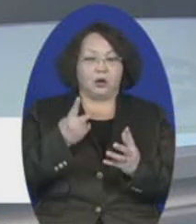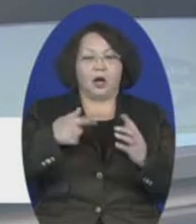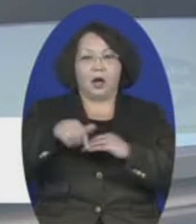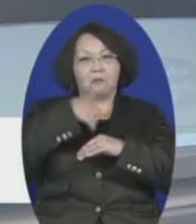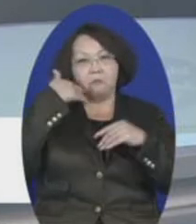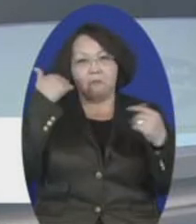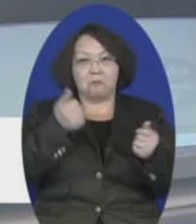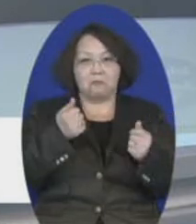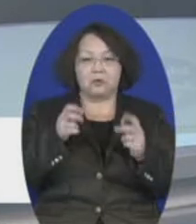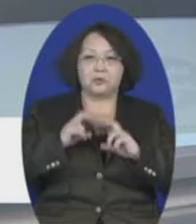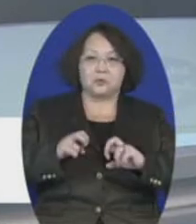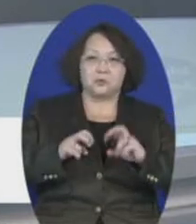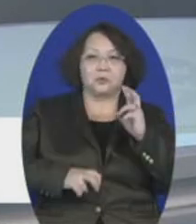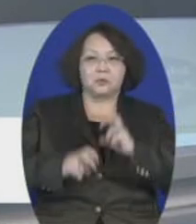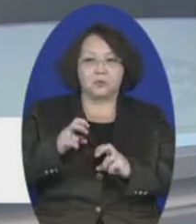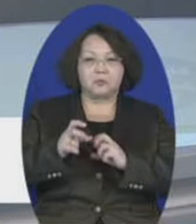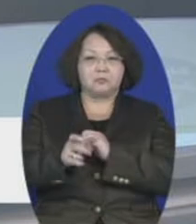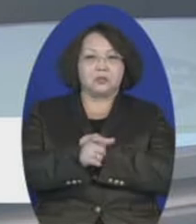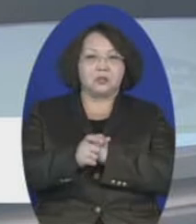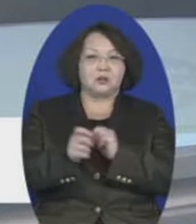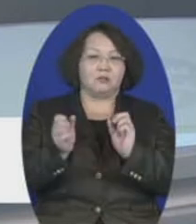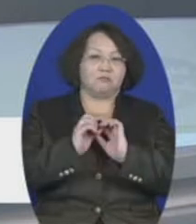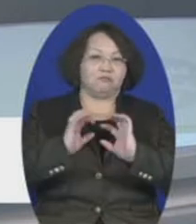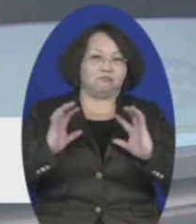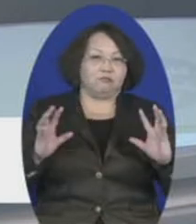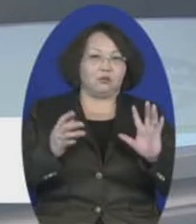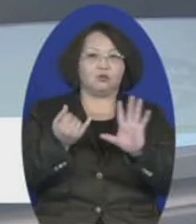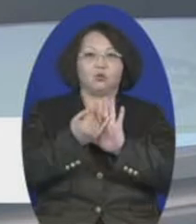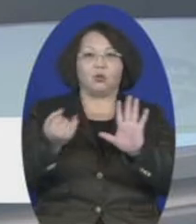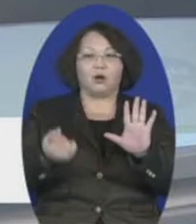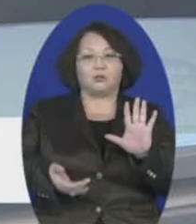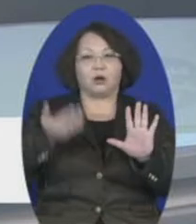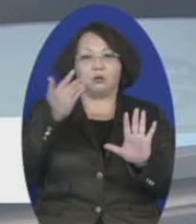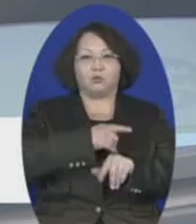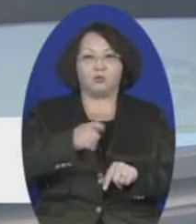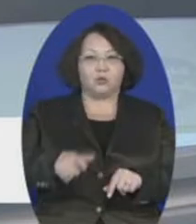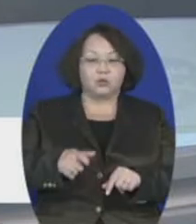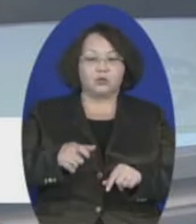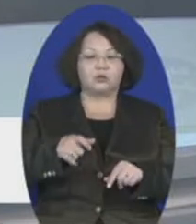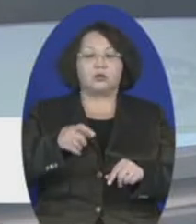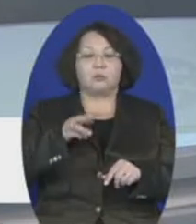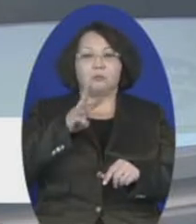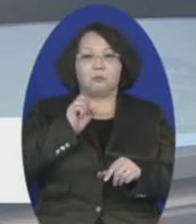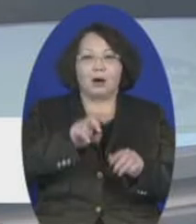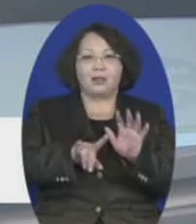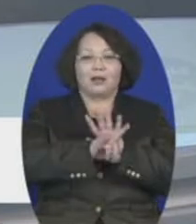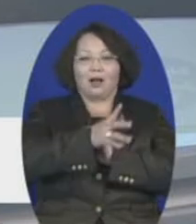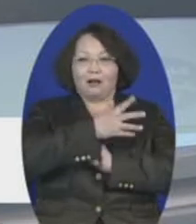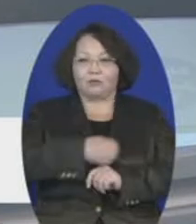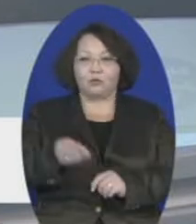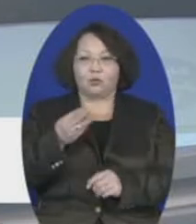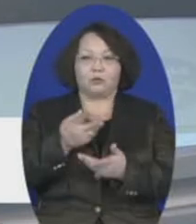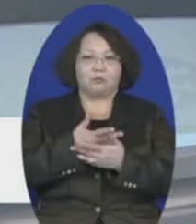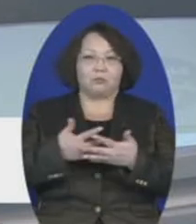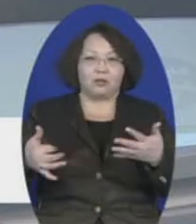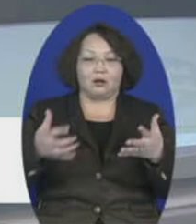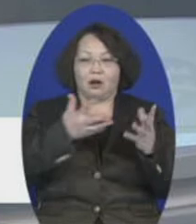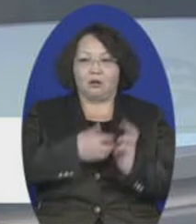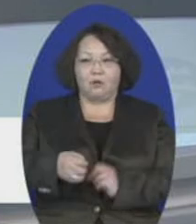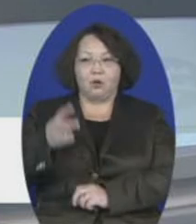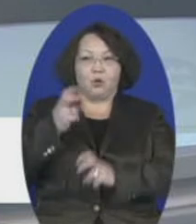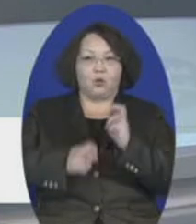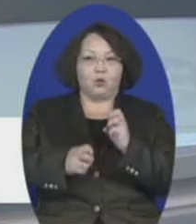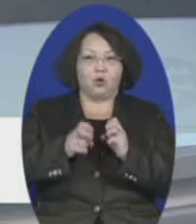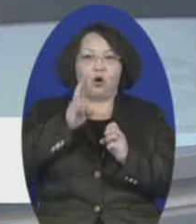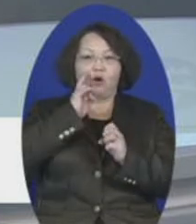судлаачид, үйлдвэрлэл эрхлэгчдийн төлөөллөс бүрдсэн 600 гаруй хүн малын түүхий дэ эцсийн бүтээгдэхүүн болгож хүнсний хэрэгцээгээ дотоодоосоо хангах